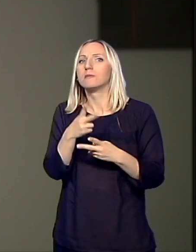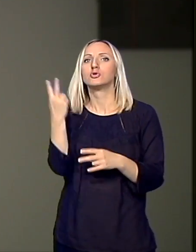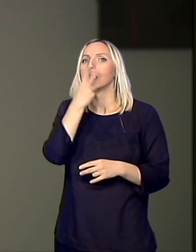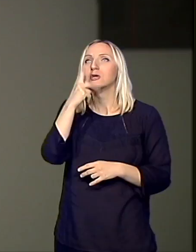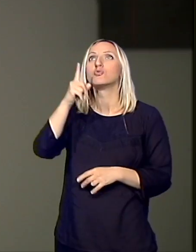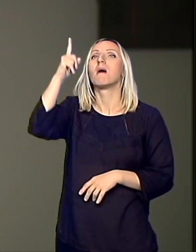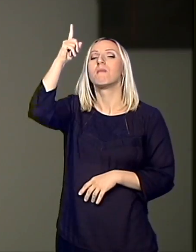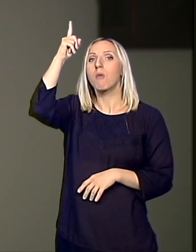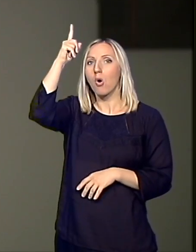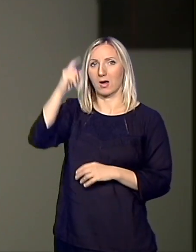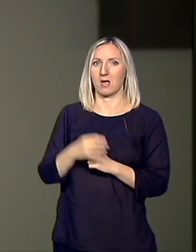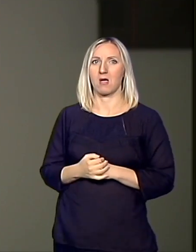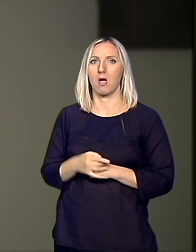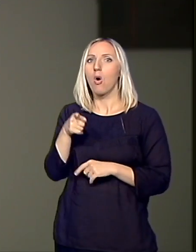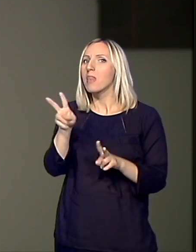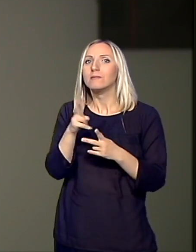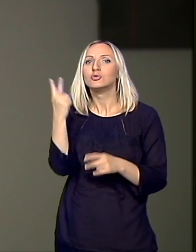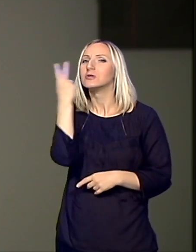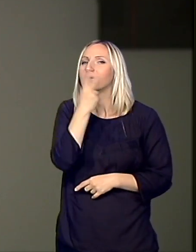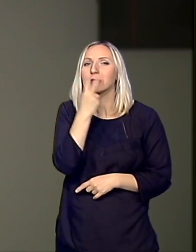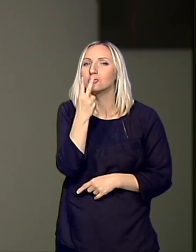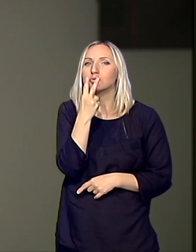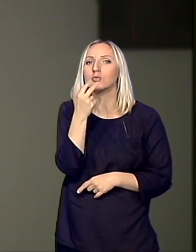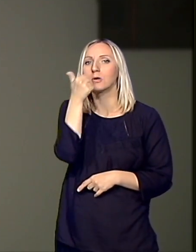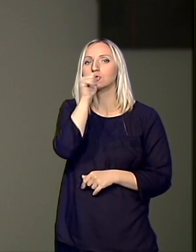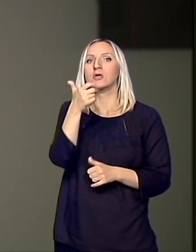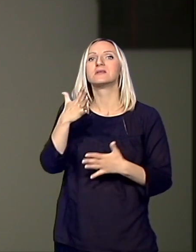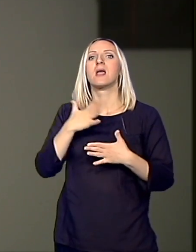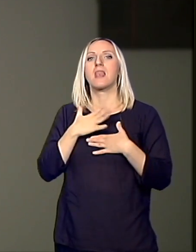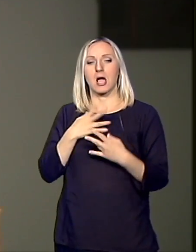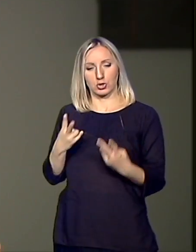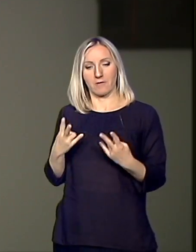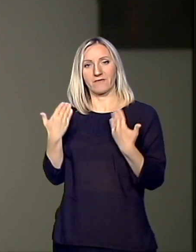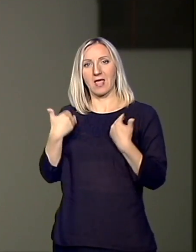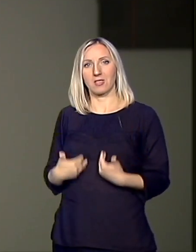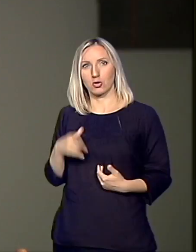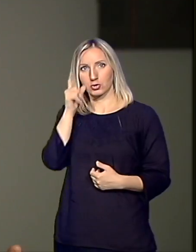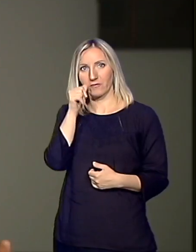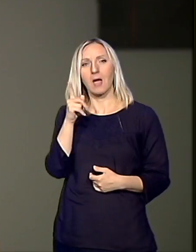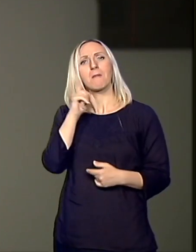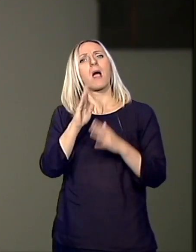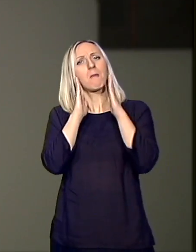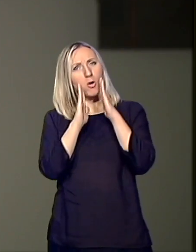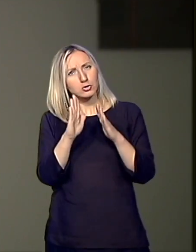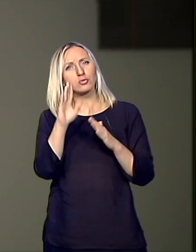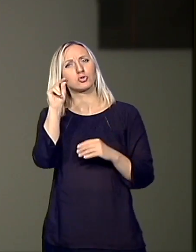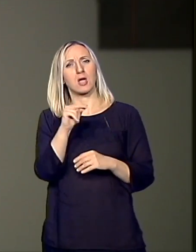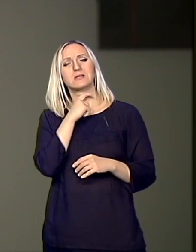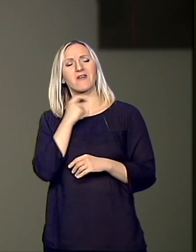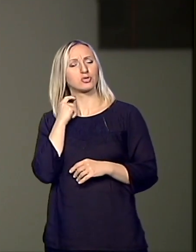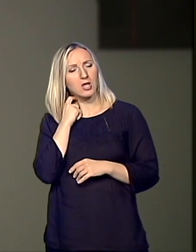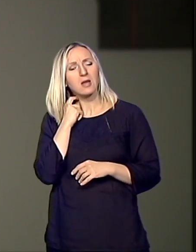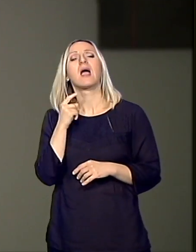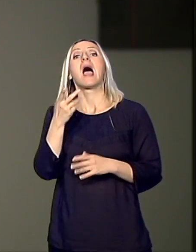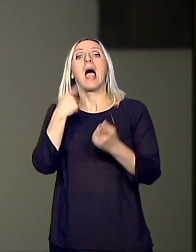Boga. On ne može da razume nešto što jeste naša vrednost. Majka posluša sveštenika, ali spontano kada